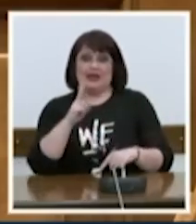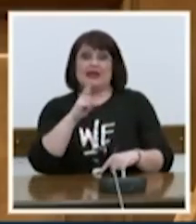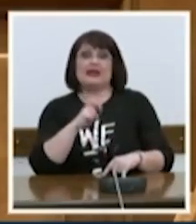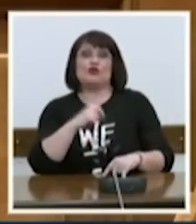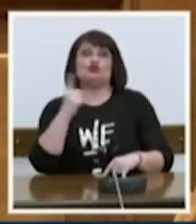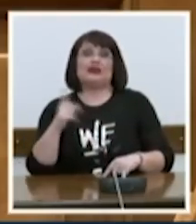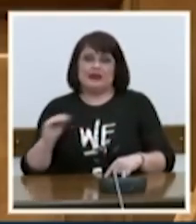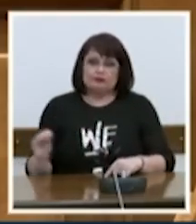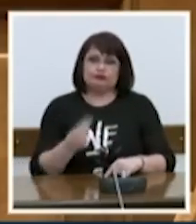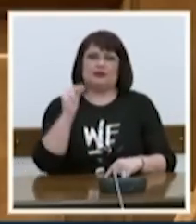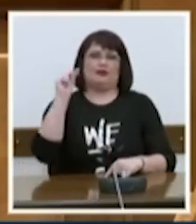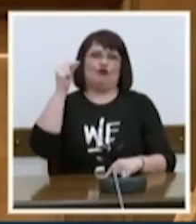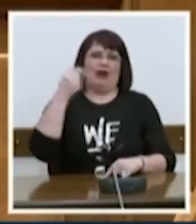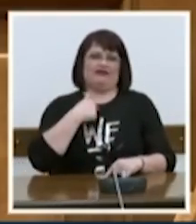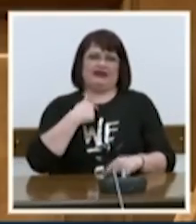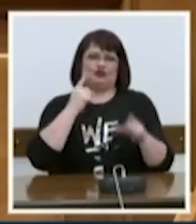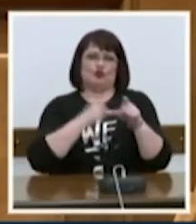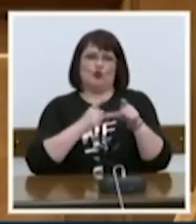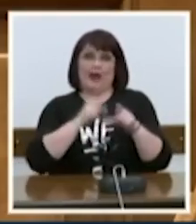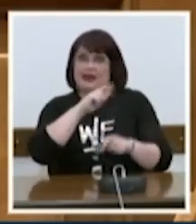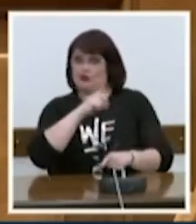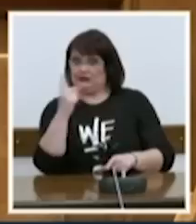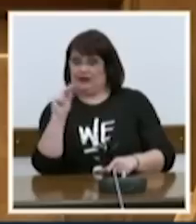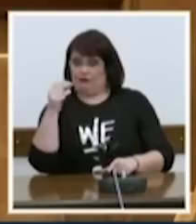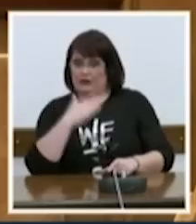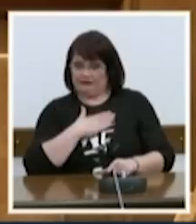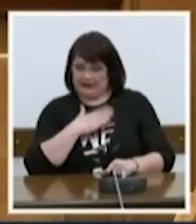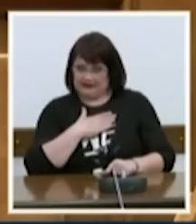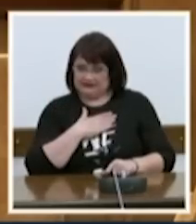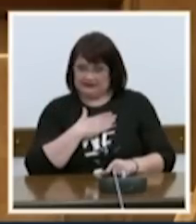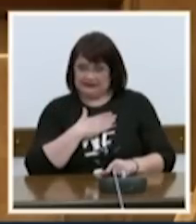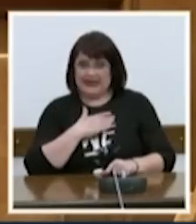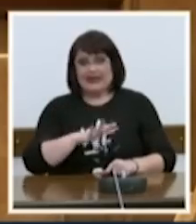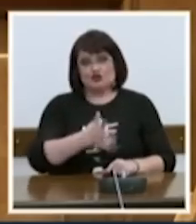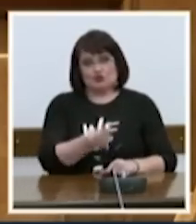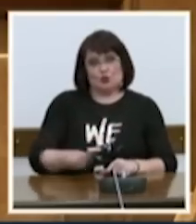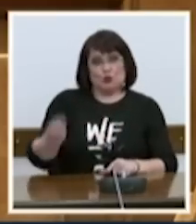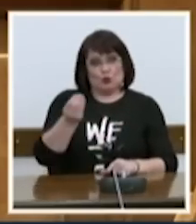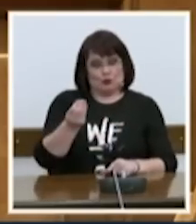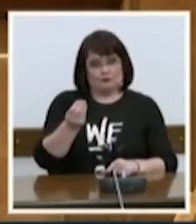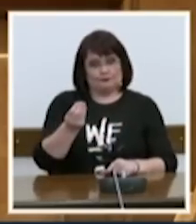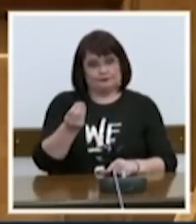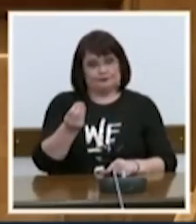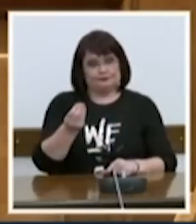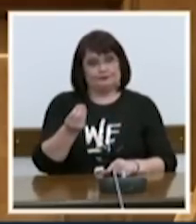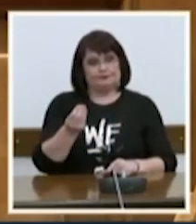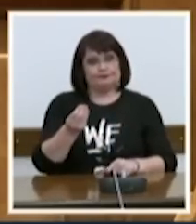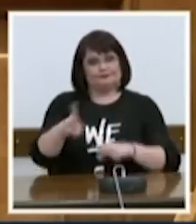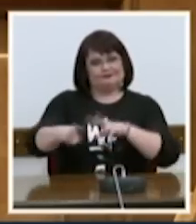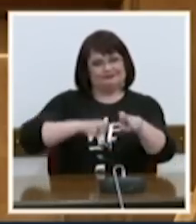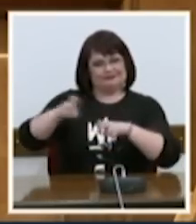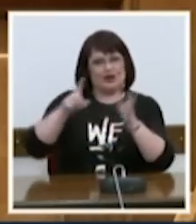που εξέλεξε το Κομμουνιστικό Κόμμα Ελλάδας και θα ήταν περισσότεροι αν δεν υπήρχε ο καλπονοθετικός νόμος